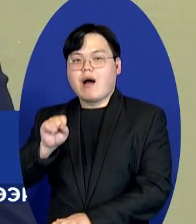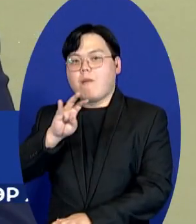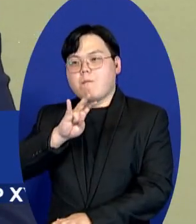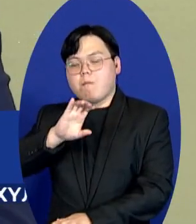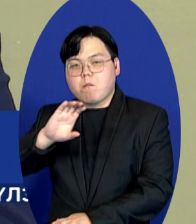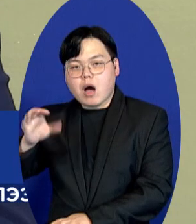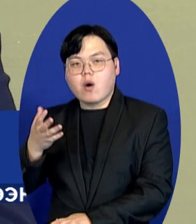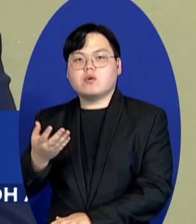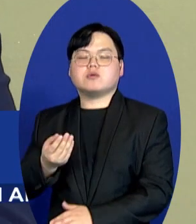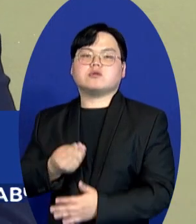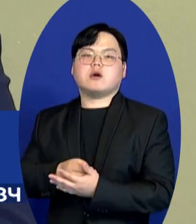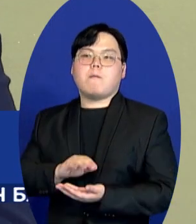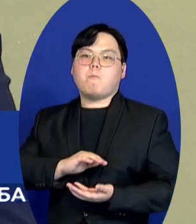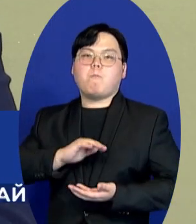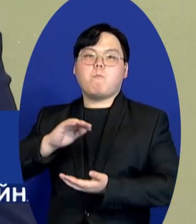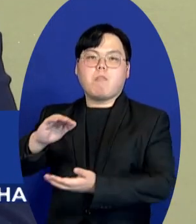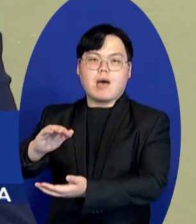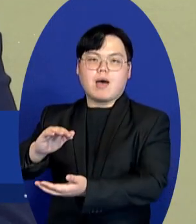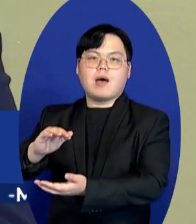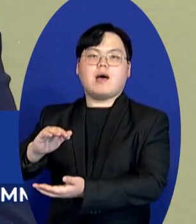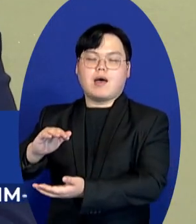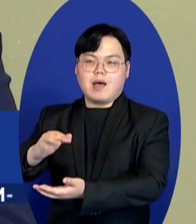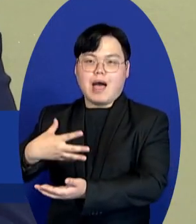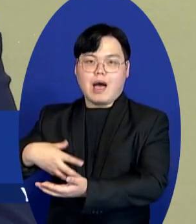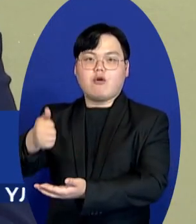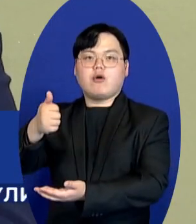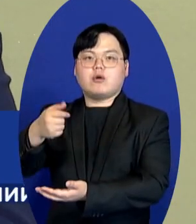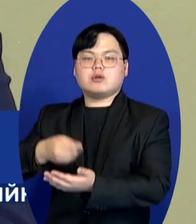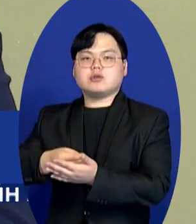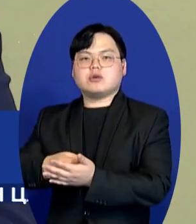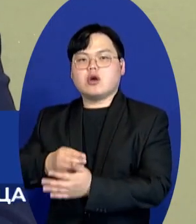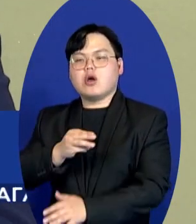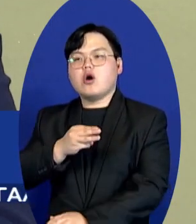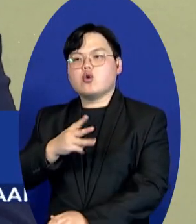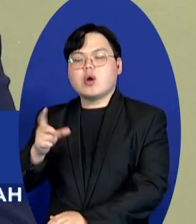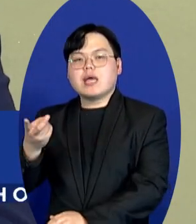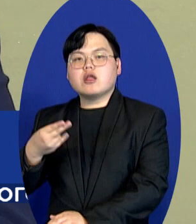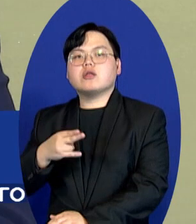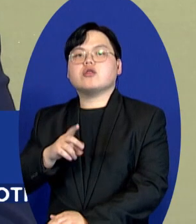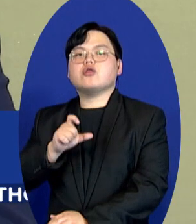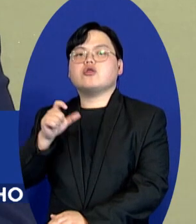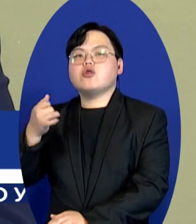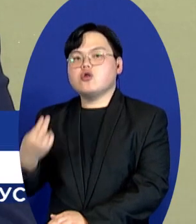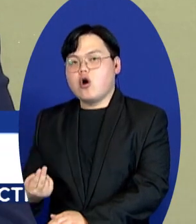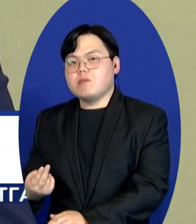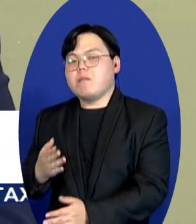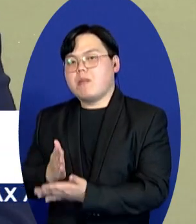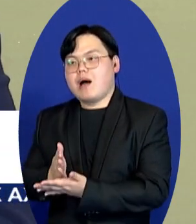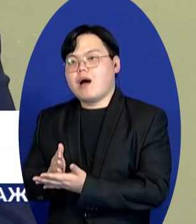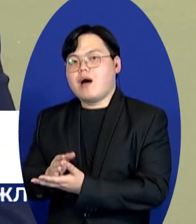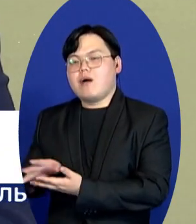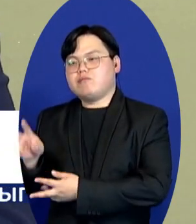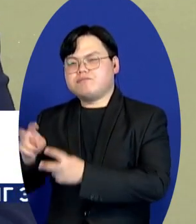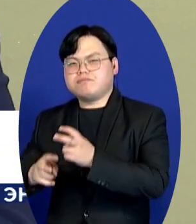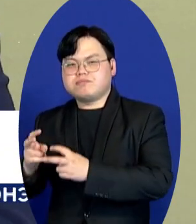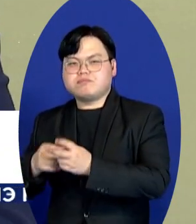танхимаар ч юм уу тийм ээ байдлаар олгоод тэд нар маань одоо маш том агуулгад төгөөд энэ нөөцөө хангацсан. За ингээд гадны зах зээл рүү гарна. Сая